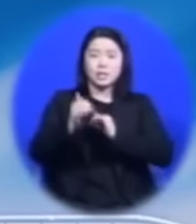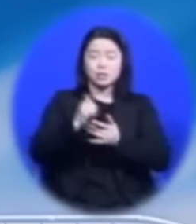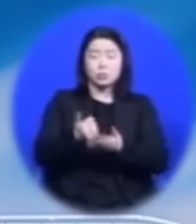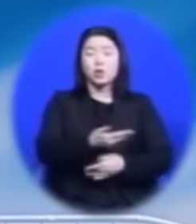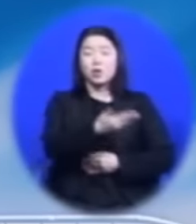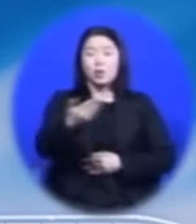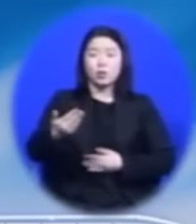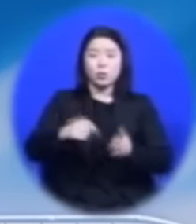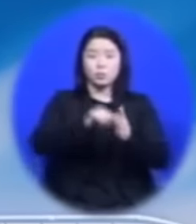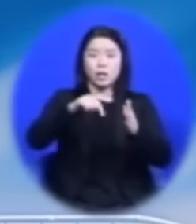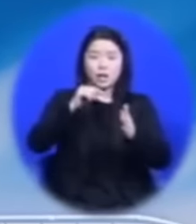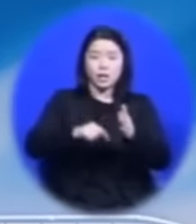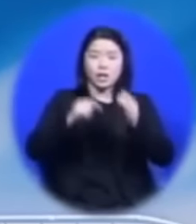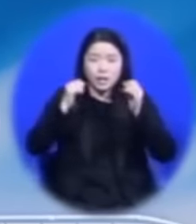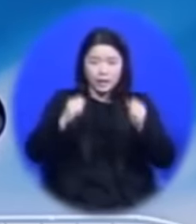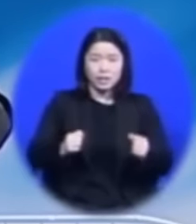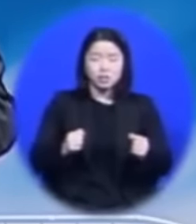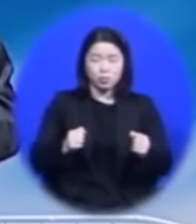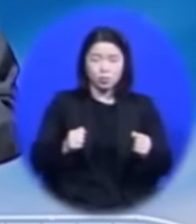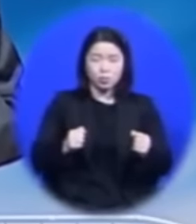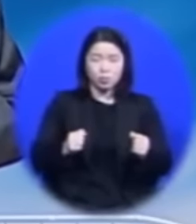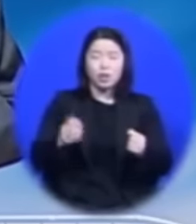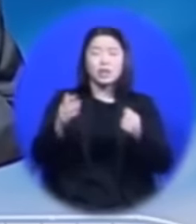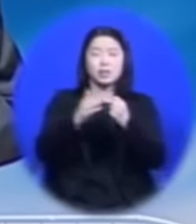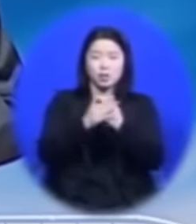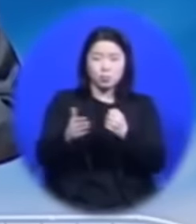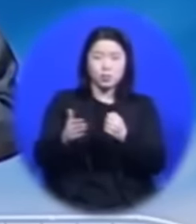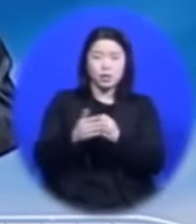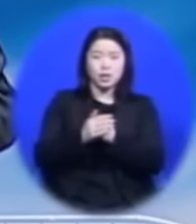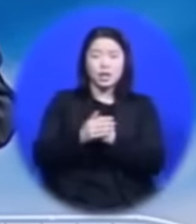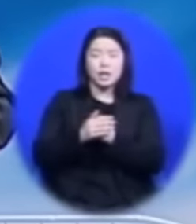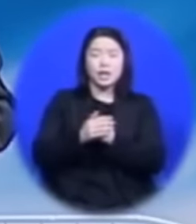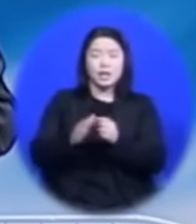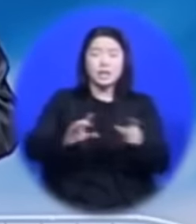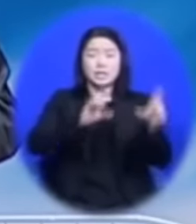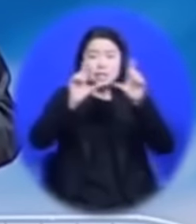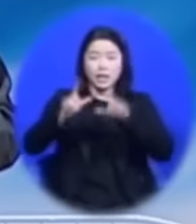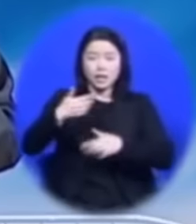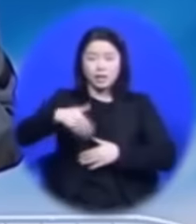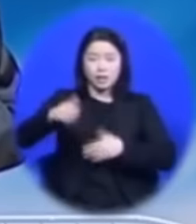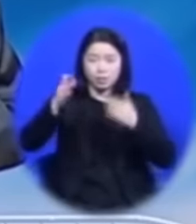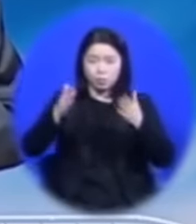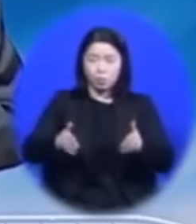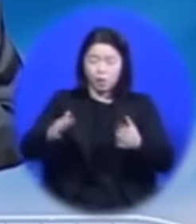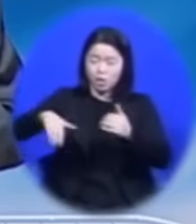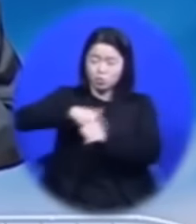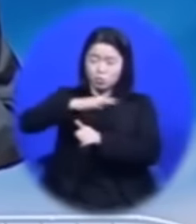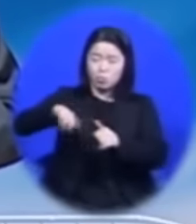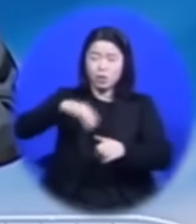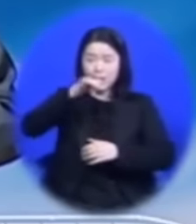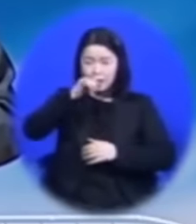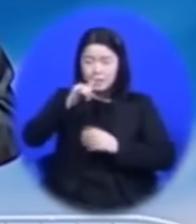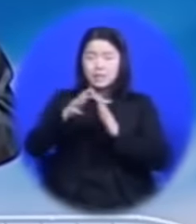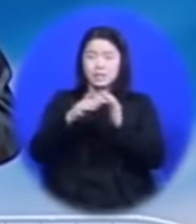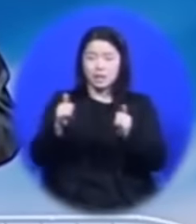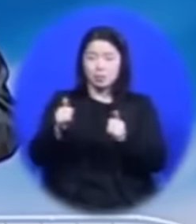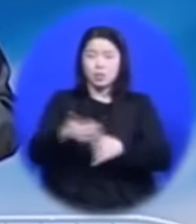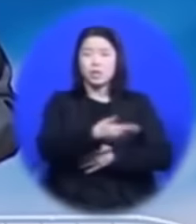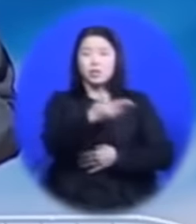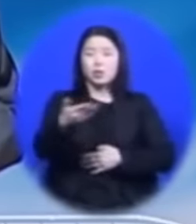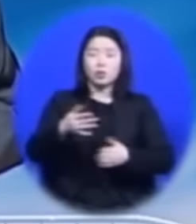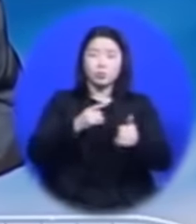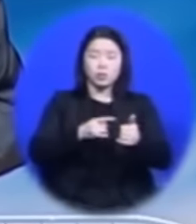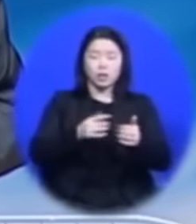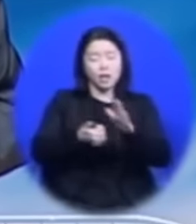안에 계시고 그래서 살아가는 동안에 주변에 있는 사람들이 여러분에게